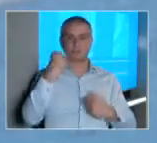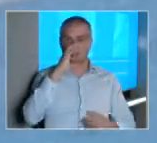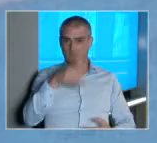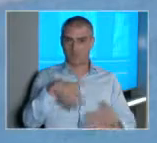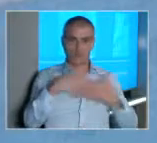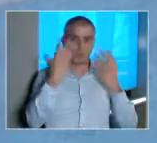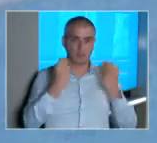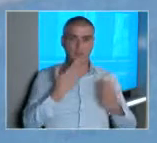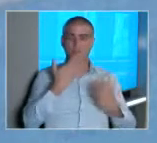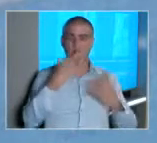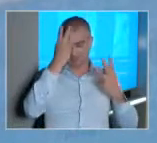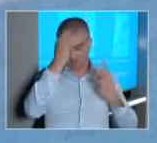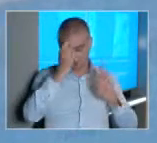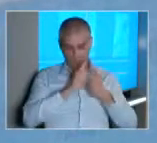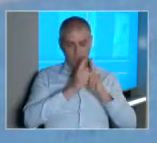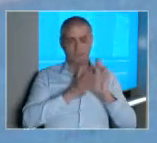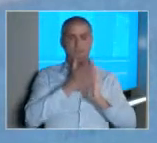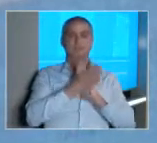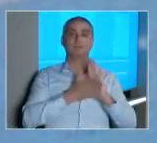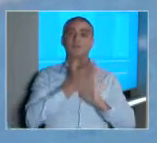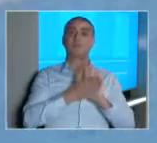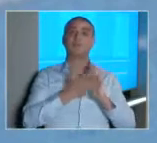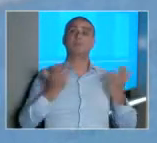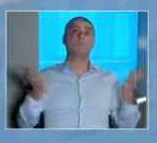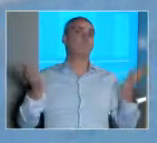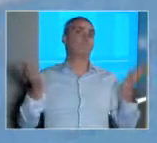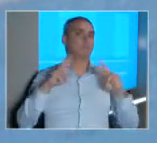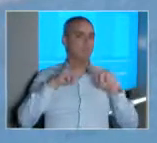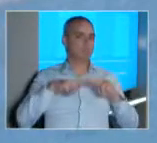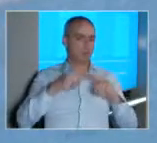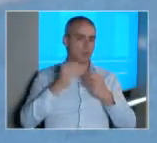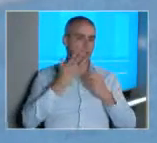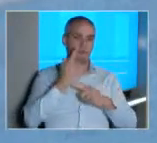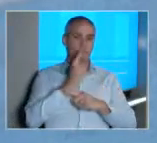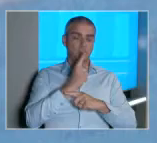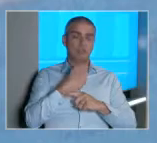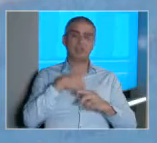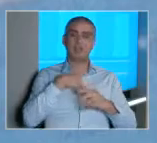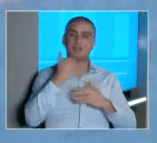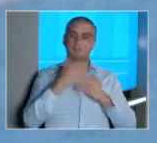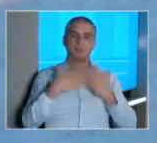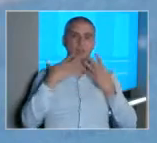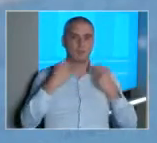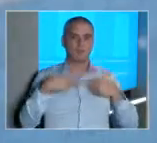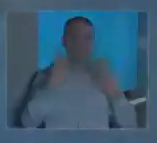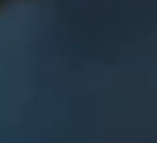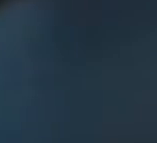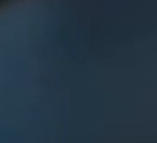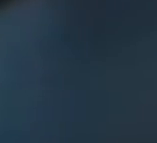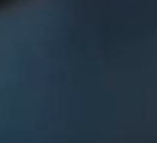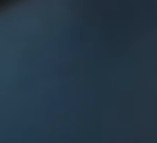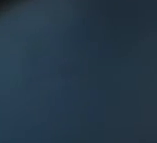איתנו. בוקר טוב, תודה רבה לטל פוס עידן שעזרנו בשפת הסימנים. שערו אותנו עוד כמה שניות, אנחנו סיימנו, תודה ויום טוב.